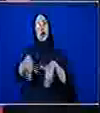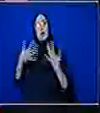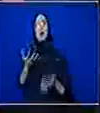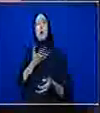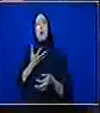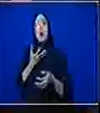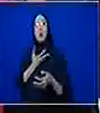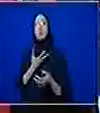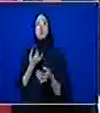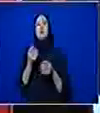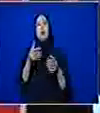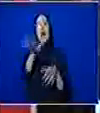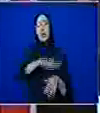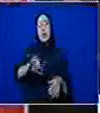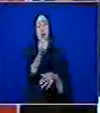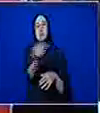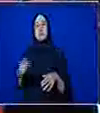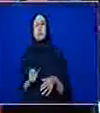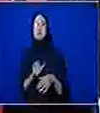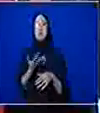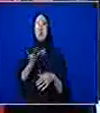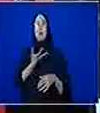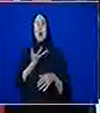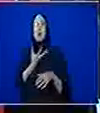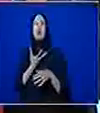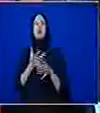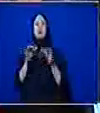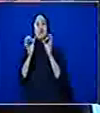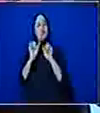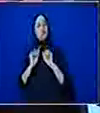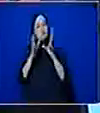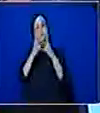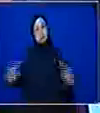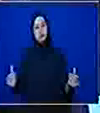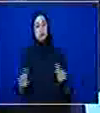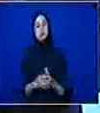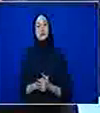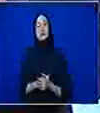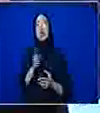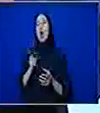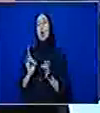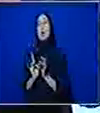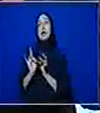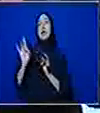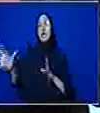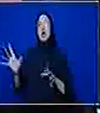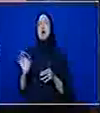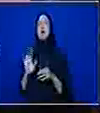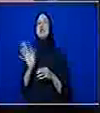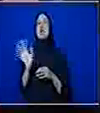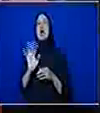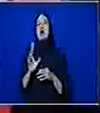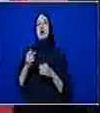Pak. Baik. Ya, jadi begini ya. Kalau kita berbeda jangan kita dibikin diadu-adu terus, betul